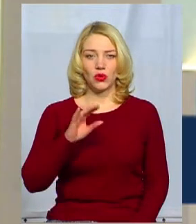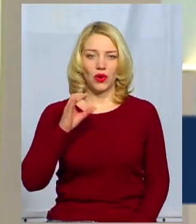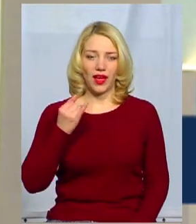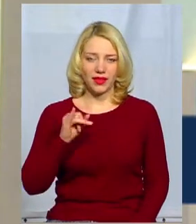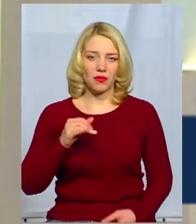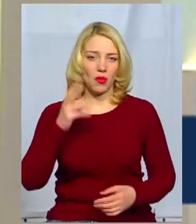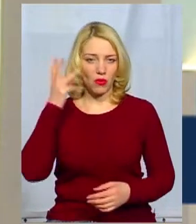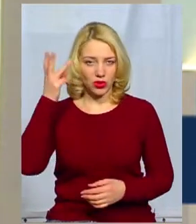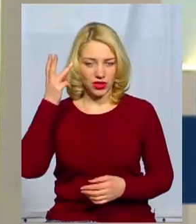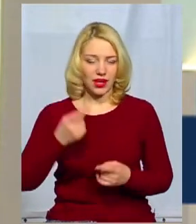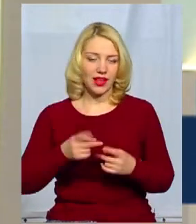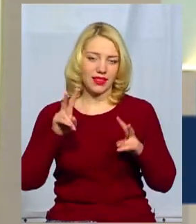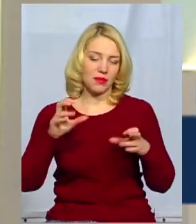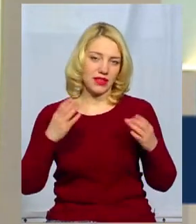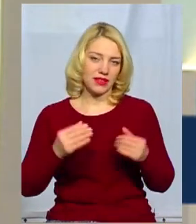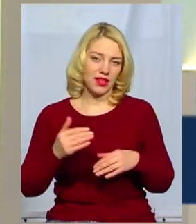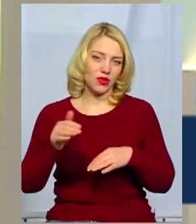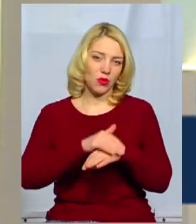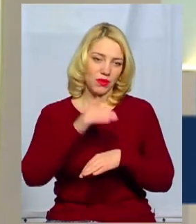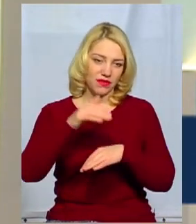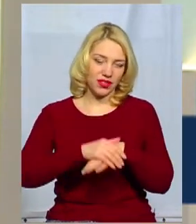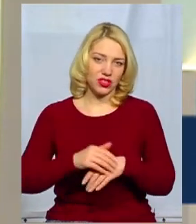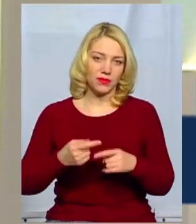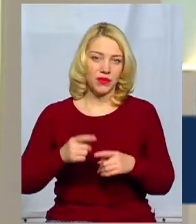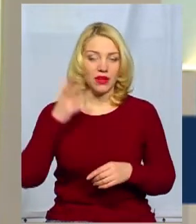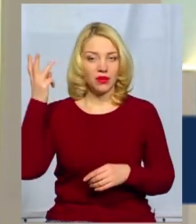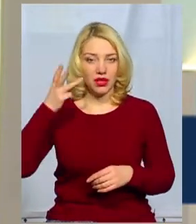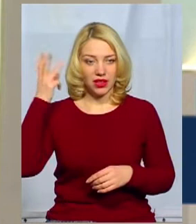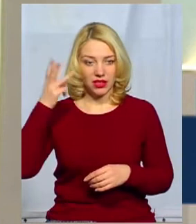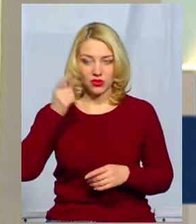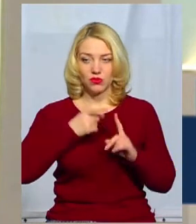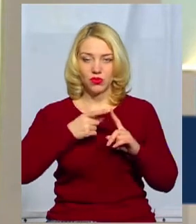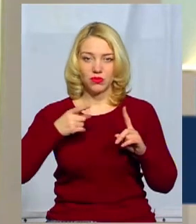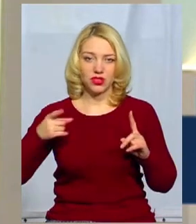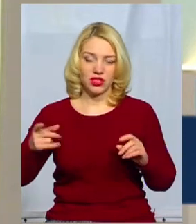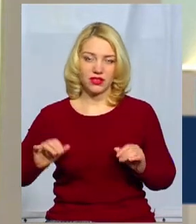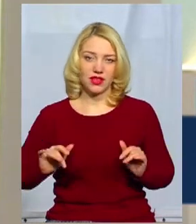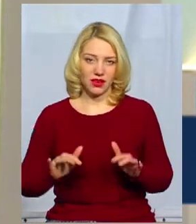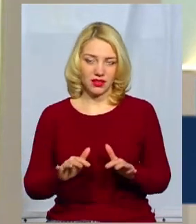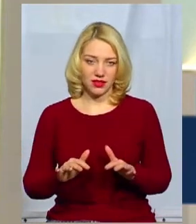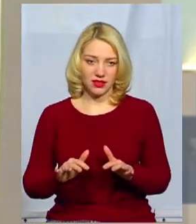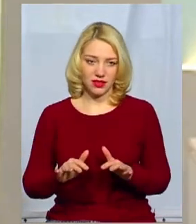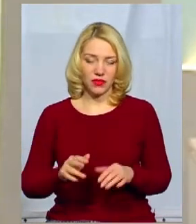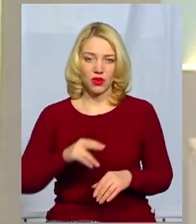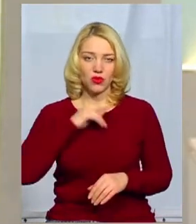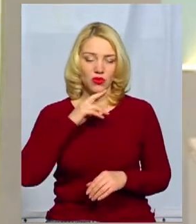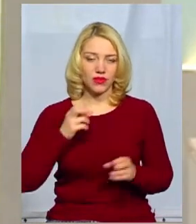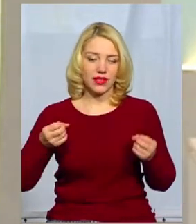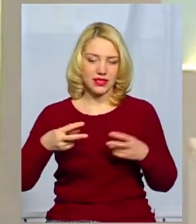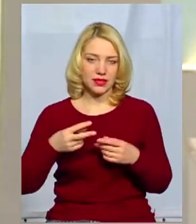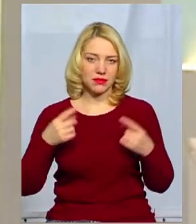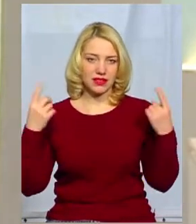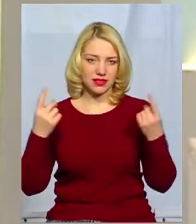На UA Поділля – тема дня. Добрий вечір. У Хмельницькому під час акції «Увага!